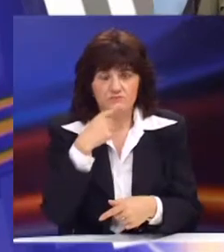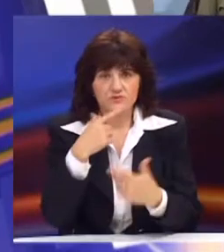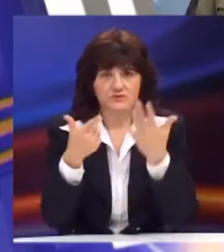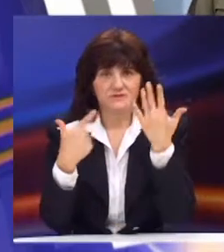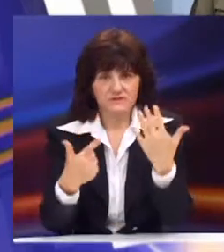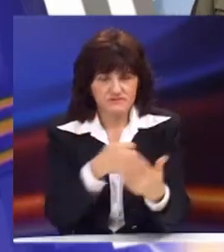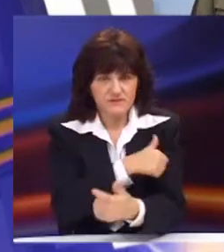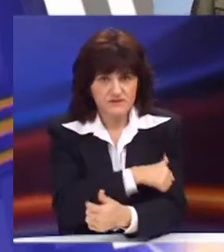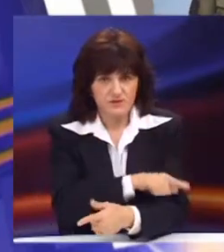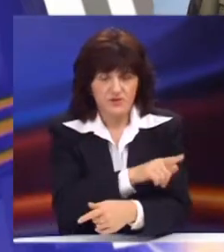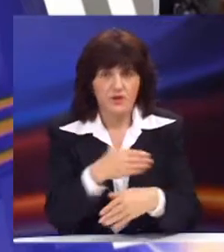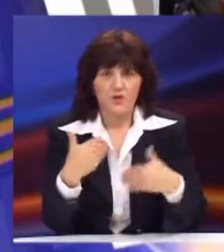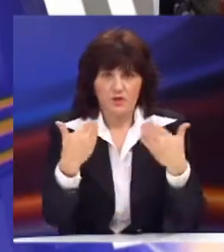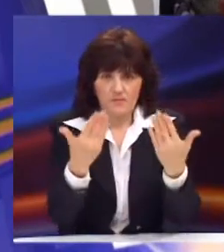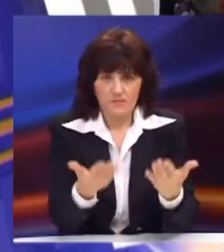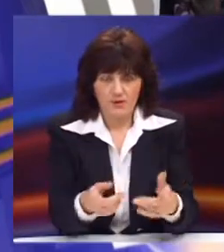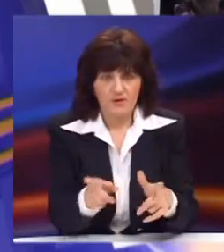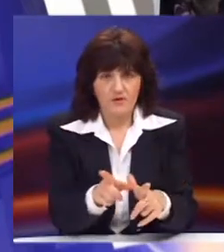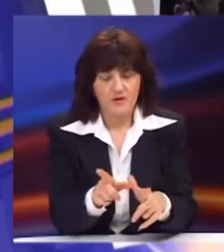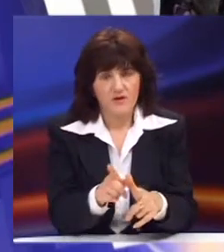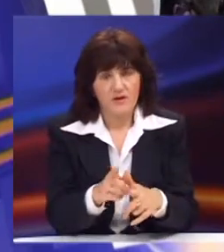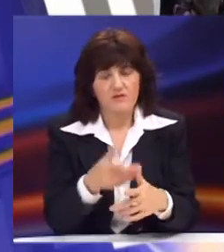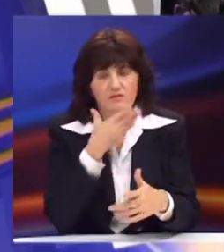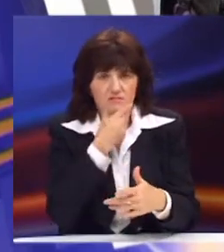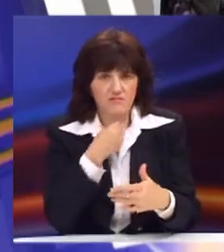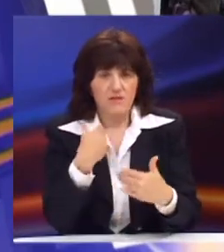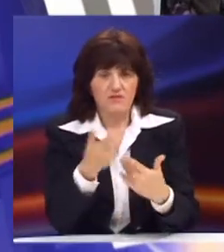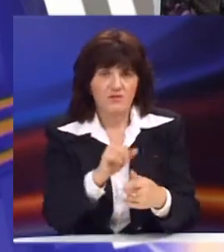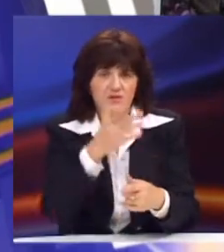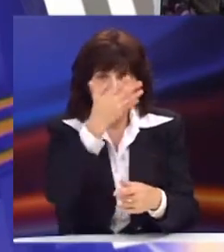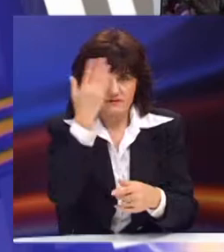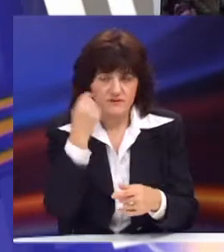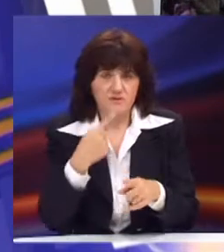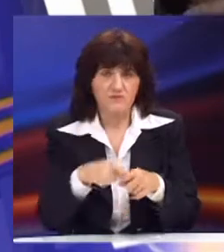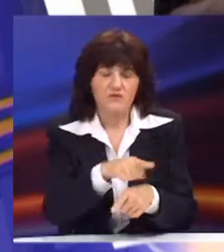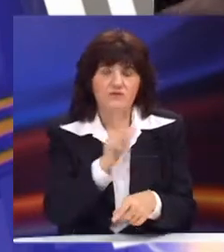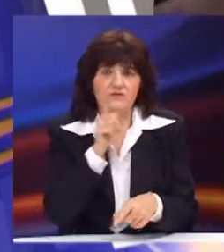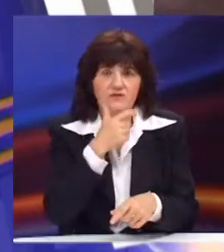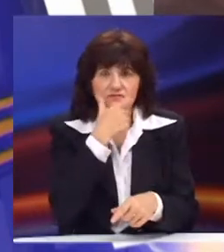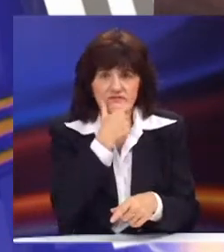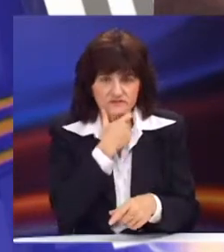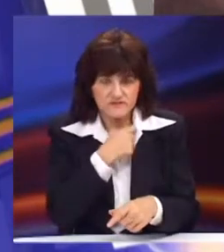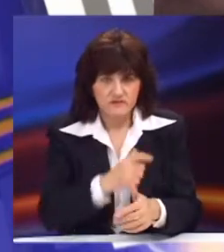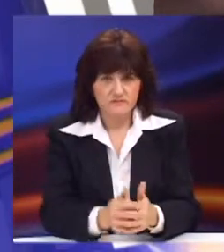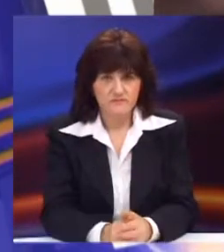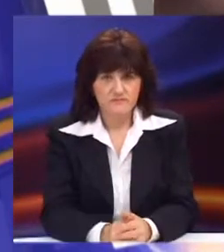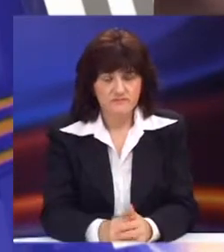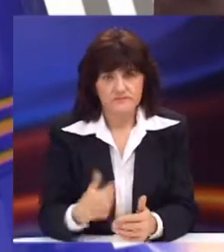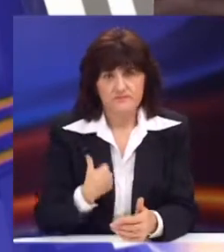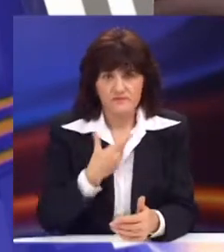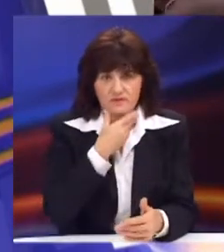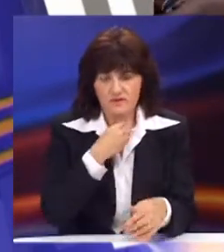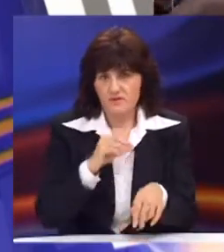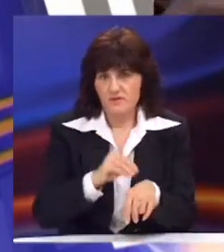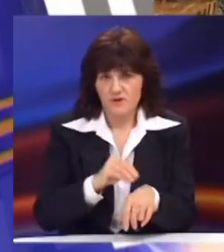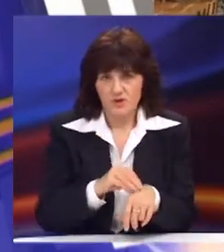Njih dvoje dobili su skroman poklon kao mali znak pažnje od mesne zajednice, koja ne zaboravlja svoje najstarije sugrađane. Fino se